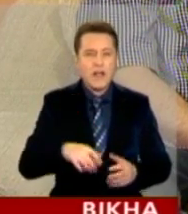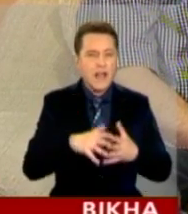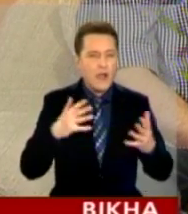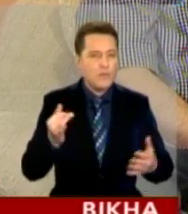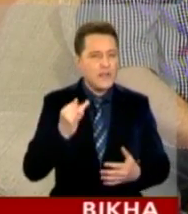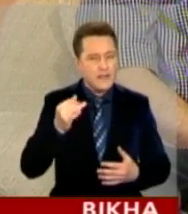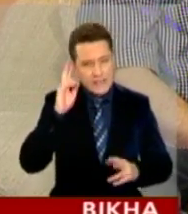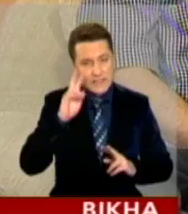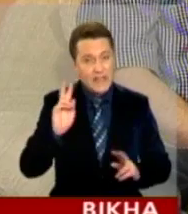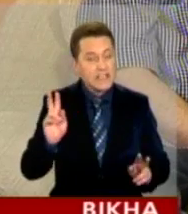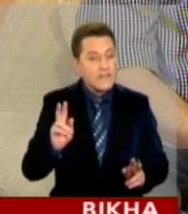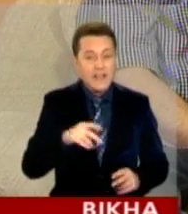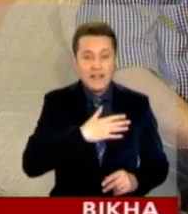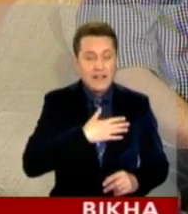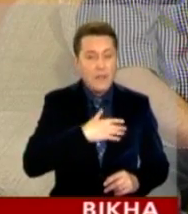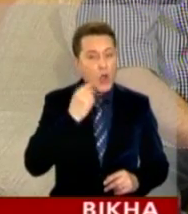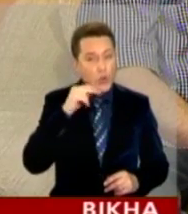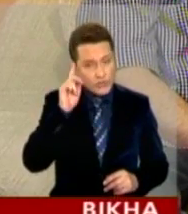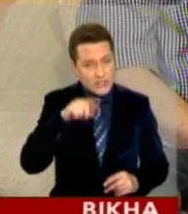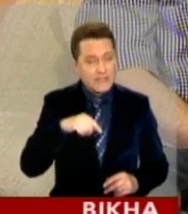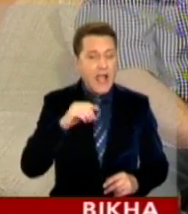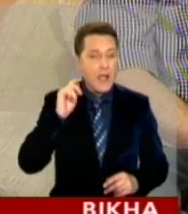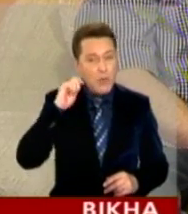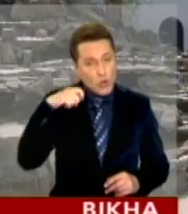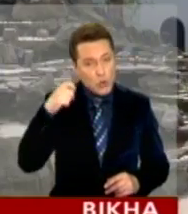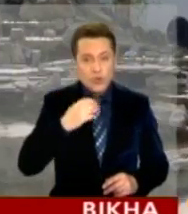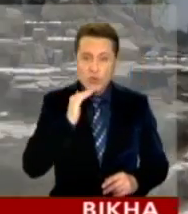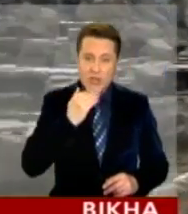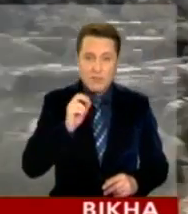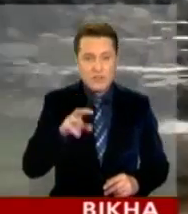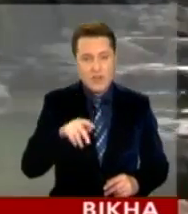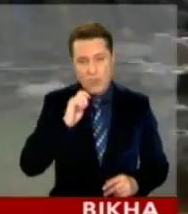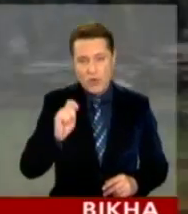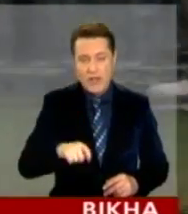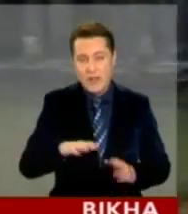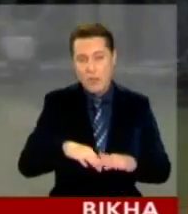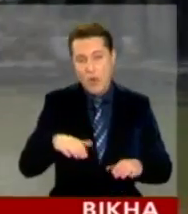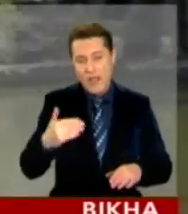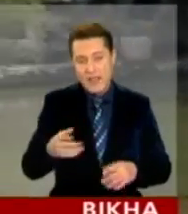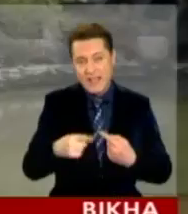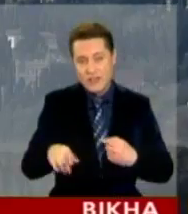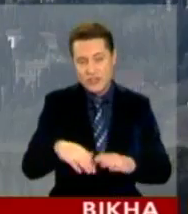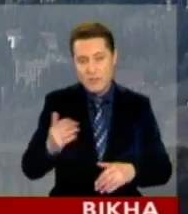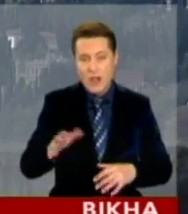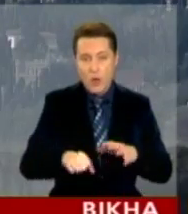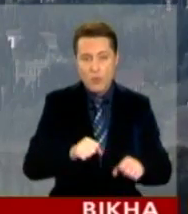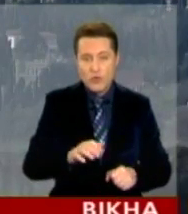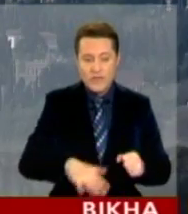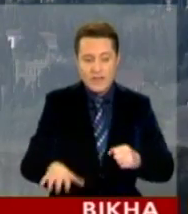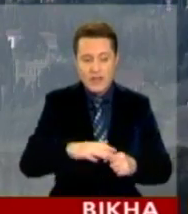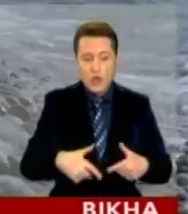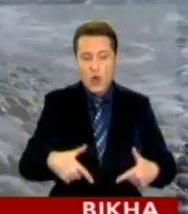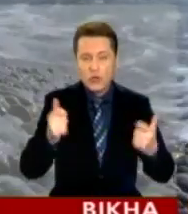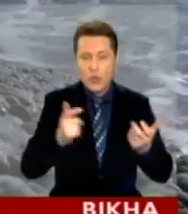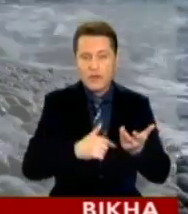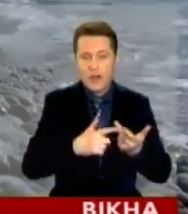неізведана нами. Ми краще знаємо Турцію, Єгипет, мабуть, ніж Україну. По інший бік вже окупованої території в Криму в готелях починають